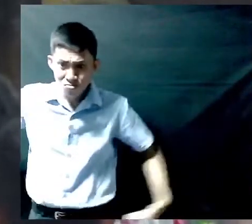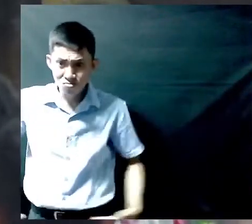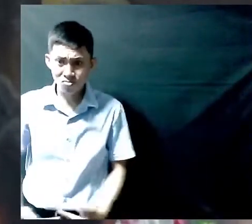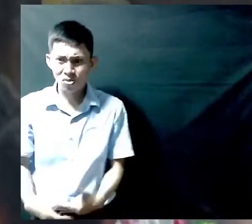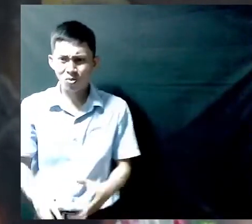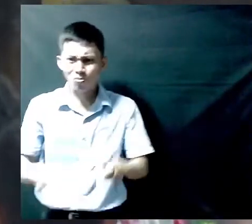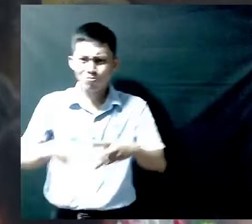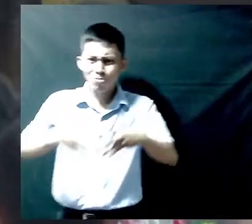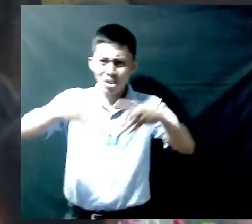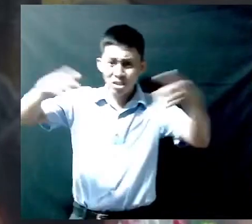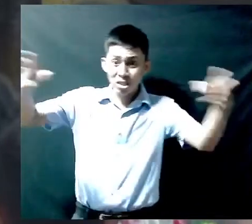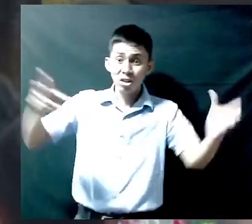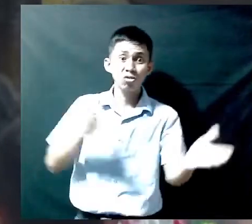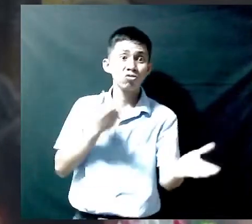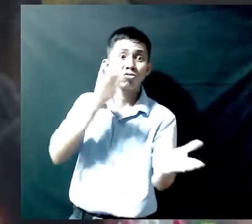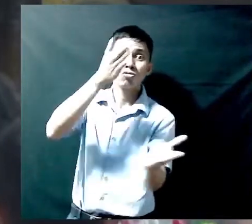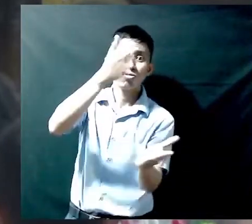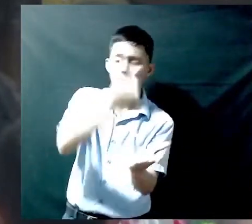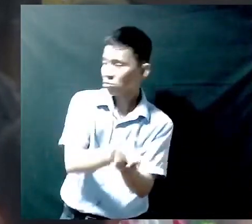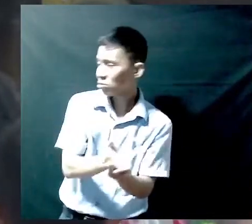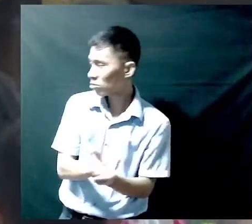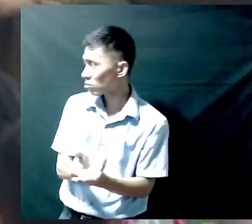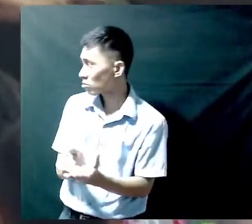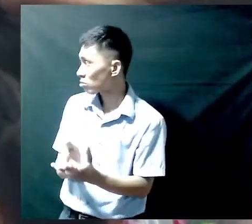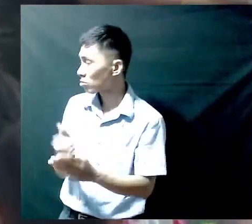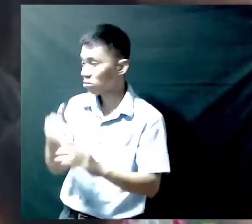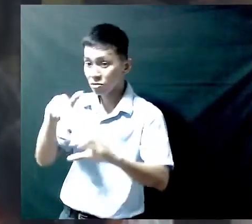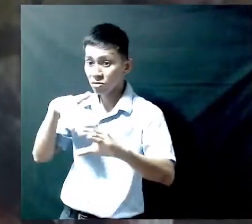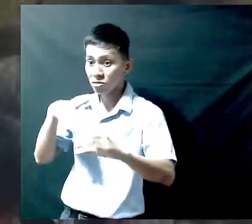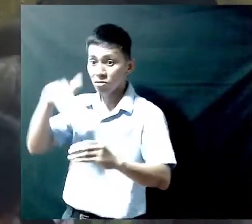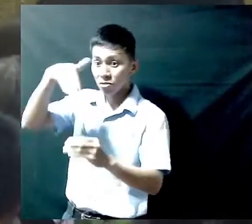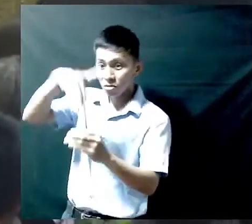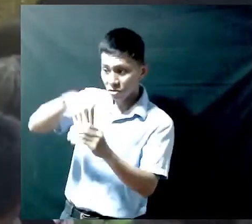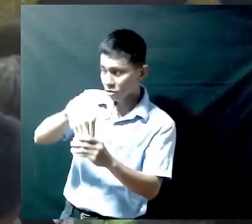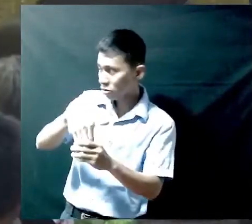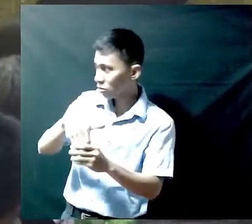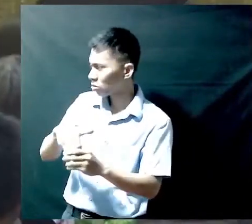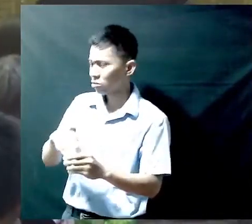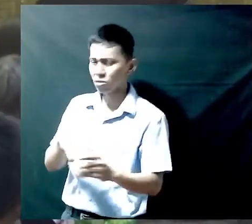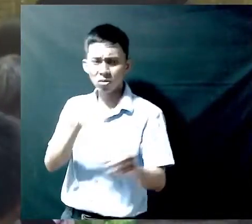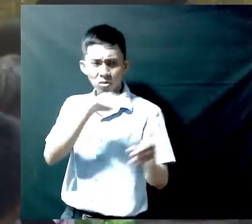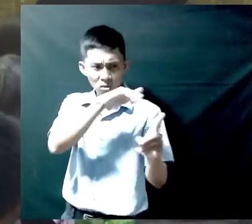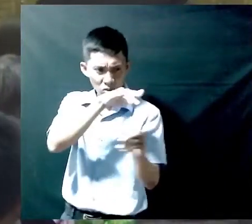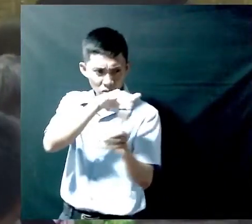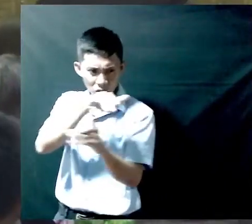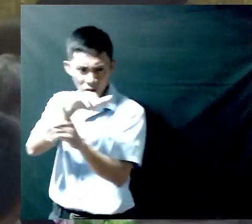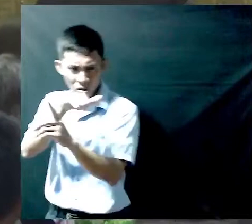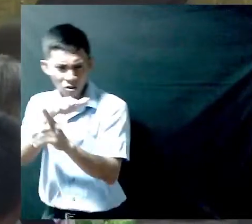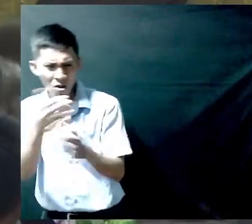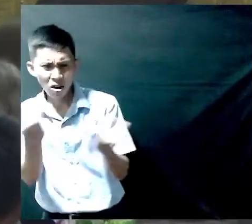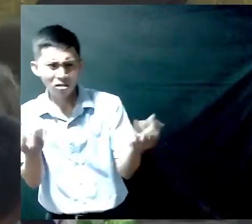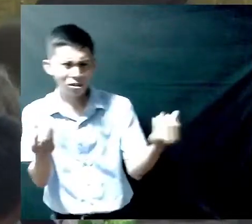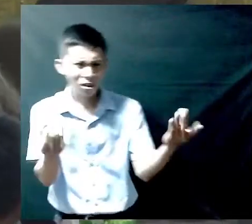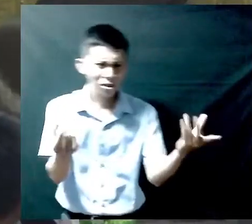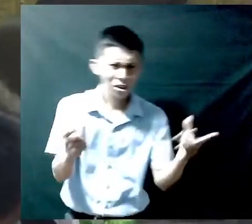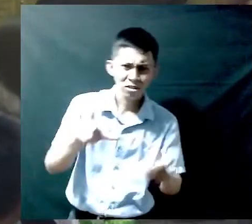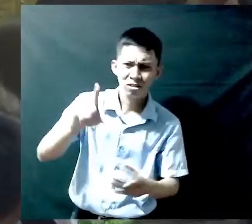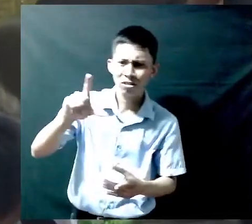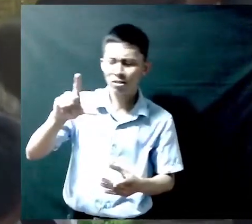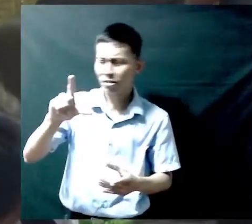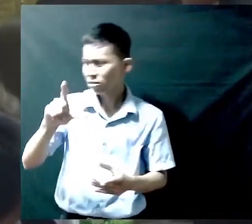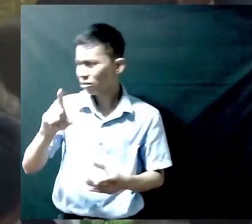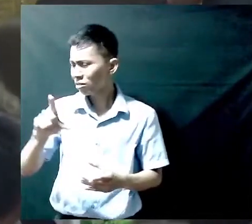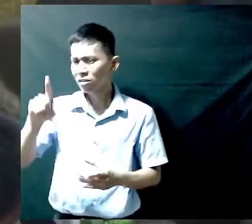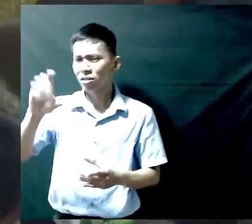lang po sa LA na kinuha. Pagpasok namin sa loob ng souvenir, puro LeBron yung damit, puro LeBron. Lahat ng yan.